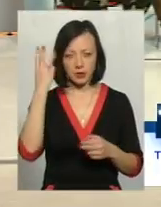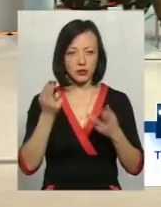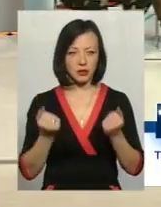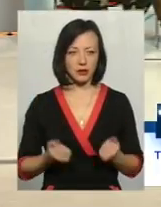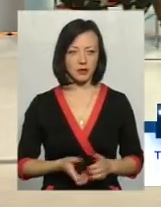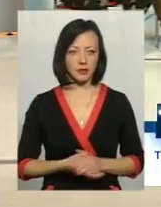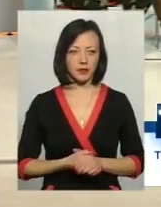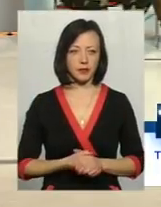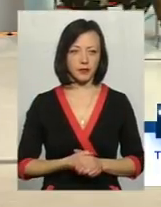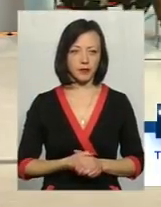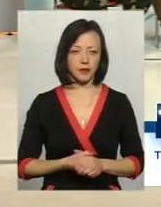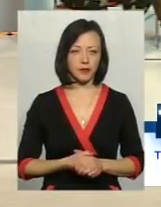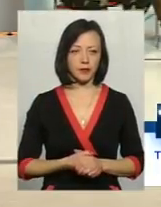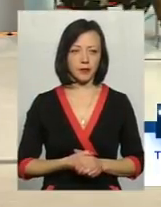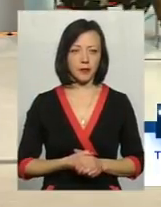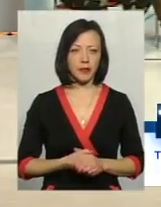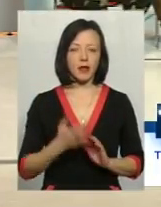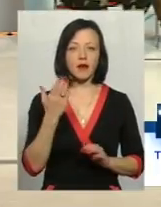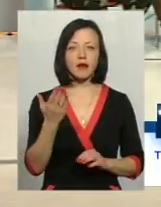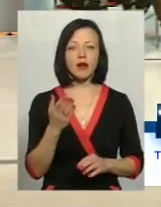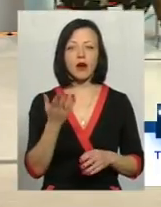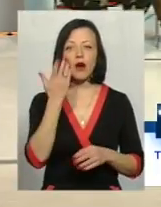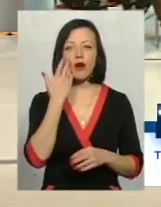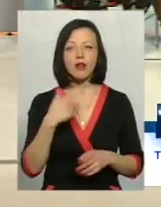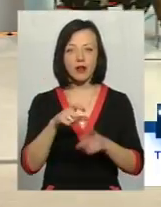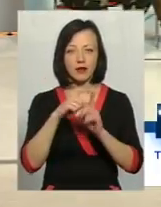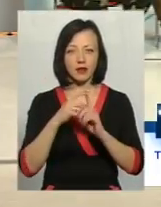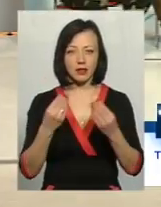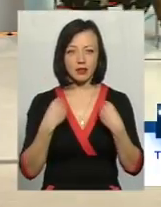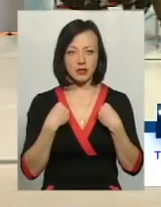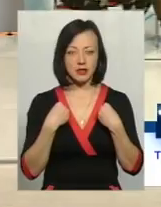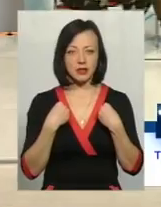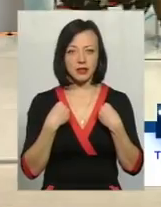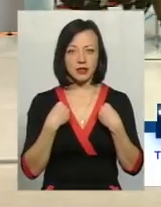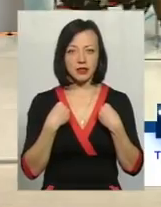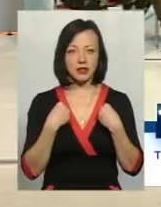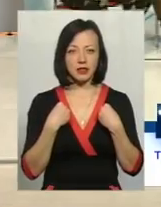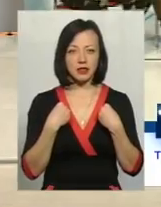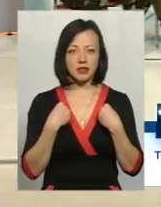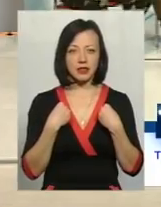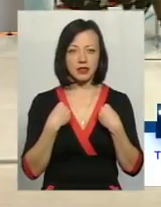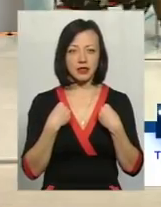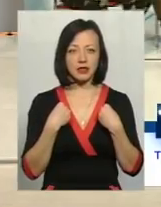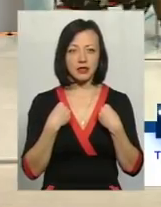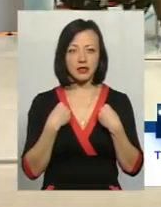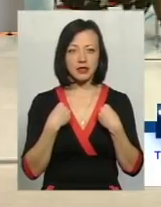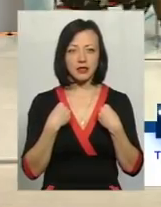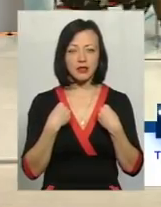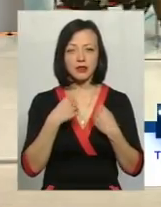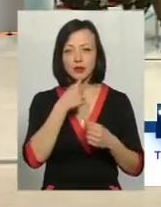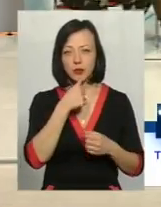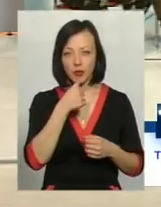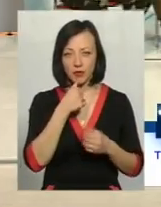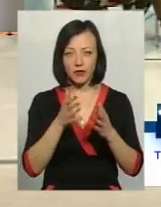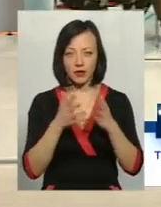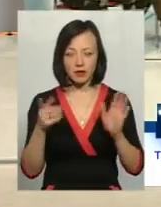Хмельничанин. Ви коли мені відвертите за це? А зараз? А це зараз не включити. Зараз спробуємо. Дякуємо